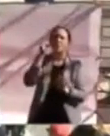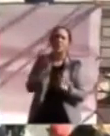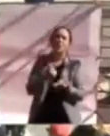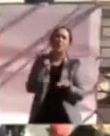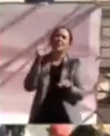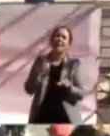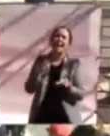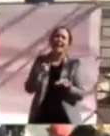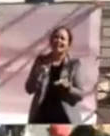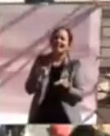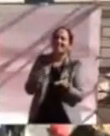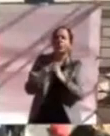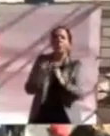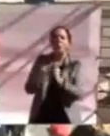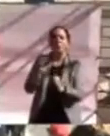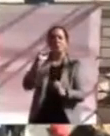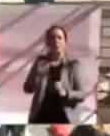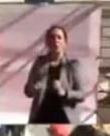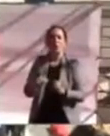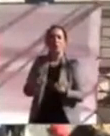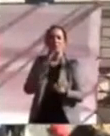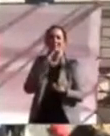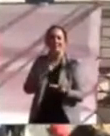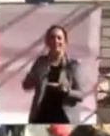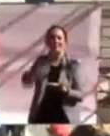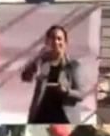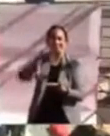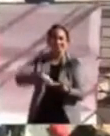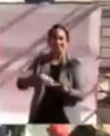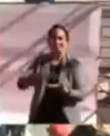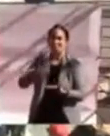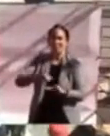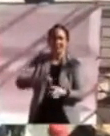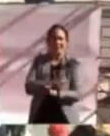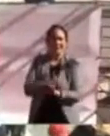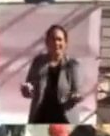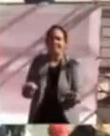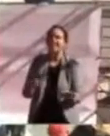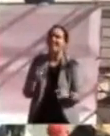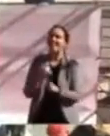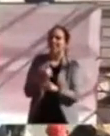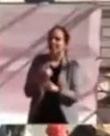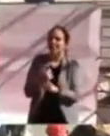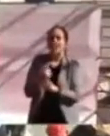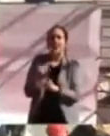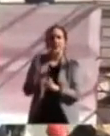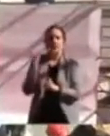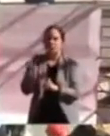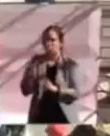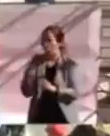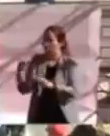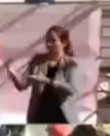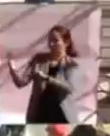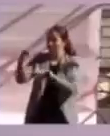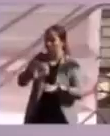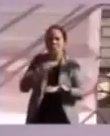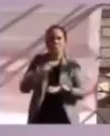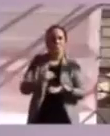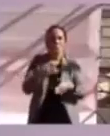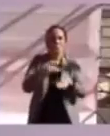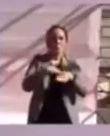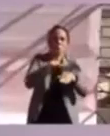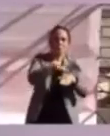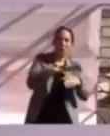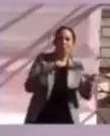servono per fare ulteriori investimenti sulla sanità sulla scuola sulla formazione su un lavoro sostenibile